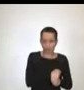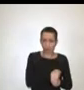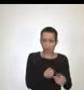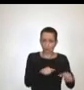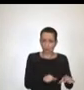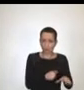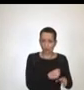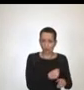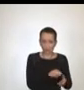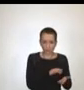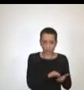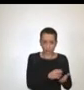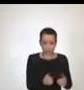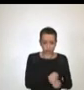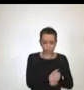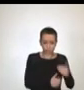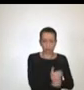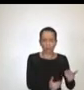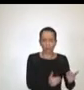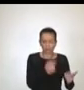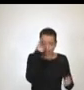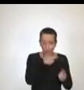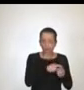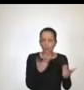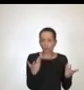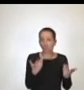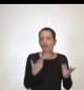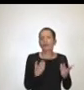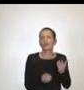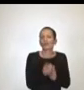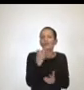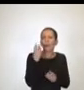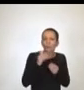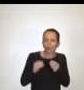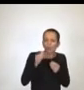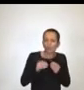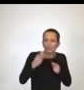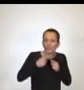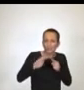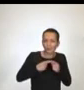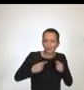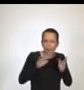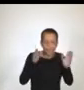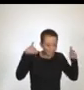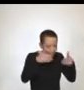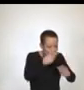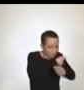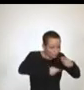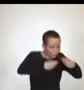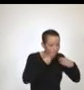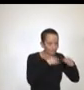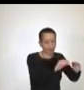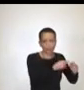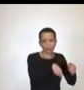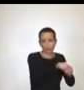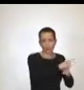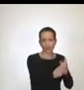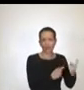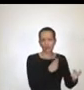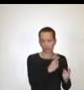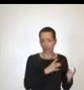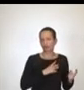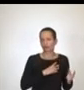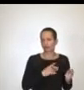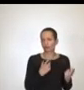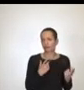mois, était axée sur la commercialisation de nouveaux produits tournés, en l'occurrence, vers une clientèle détenant des